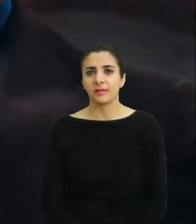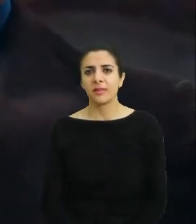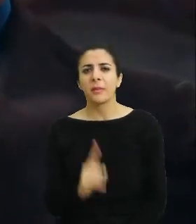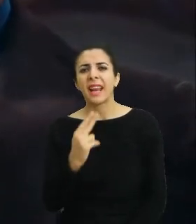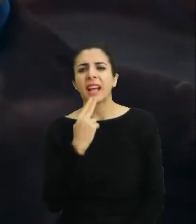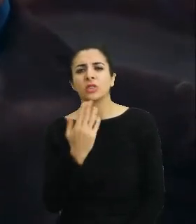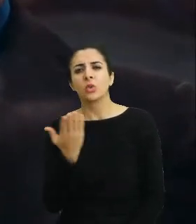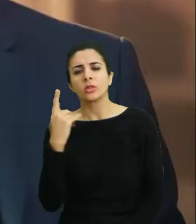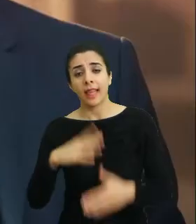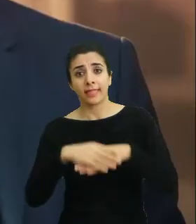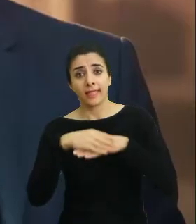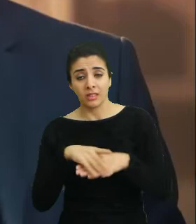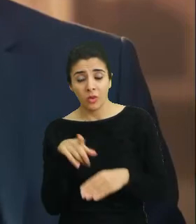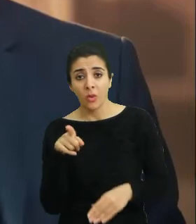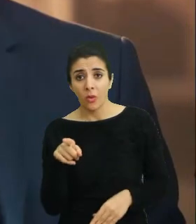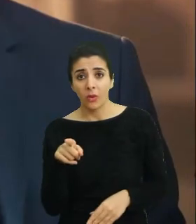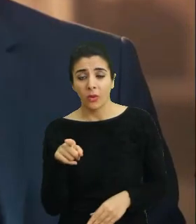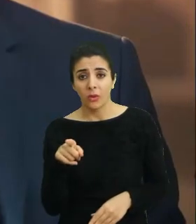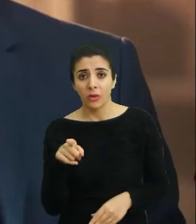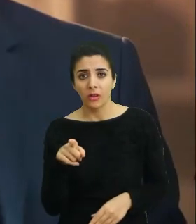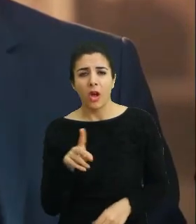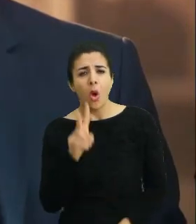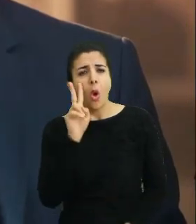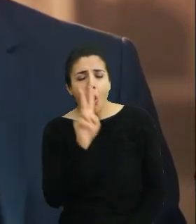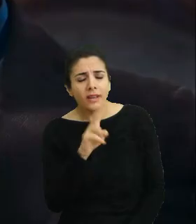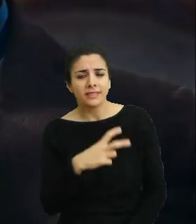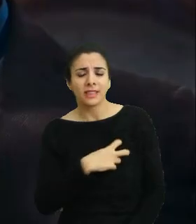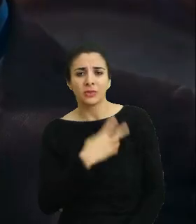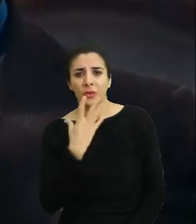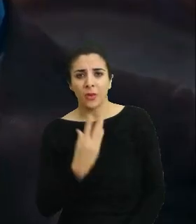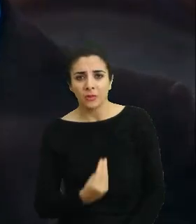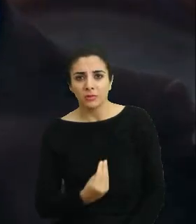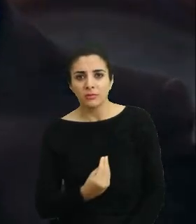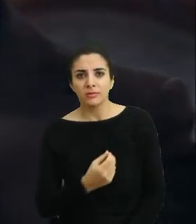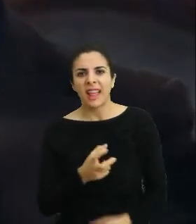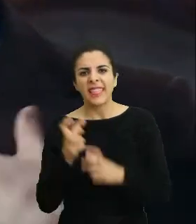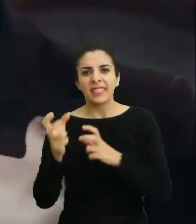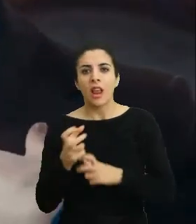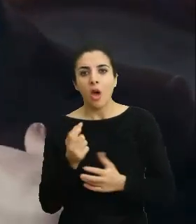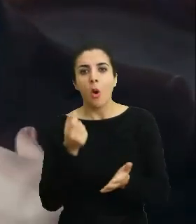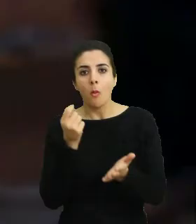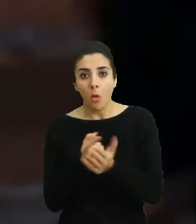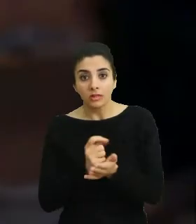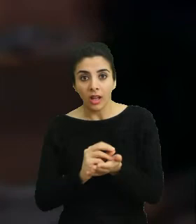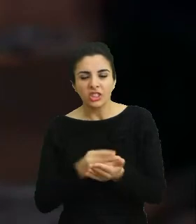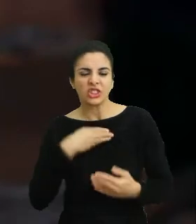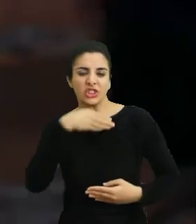Bir kızla tanışmıştı Nuri abi. Görünce sevmiş onu. Trende mektup yazıp cebine